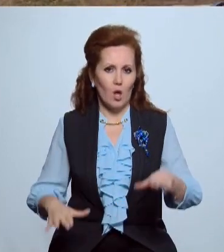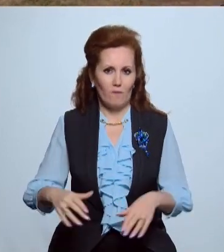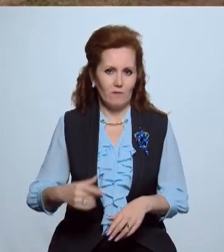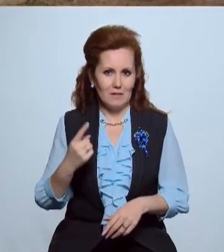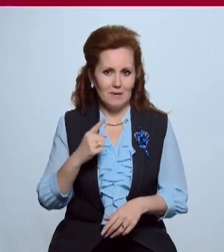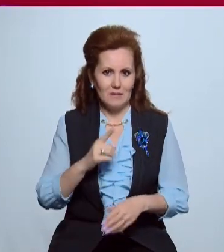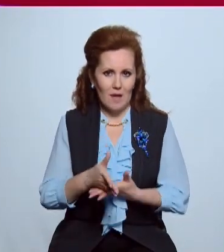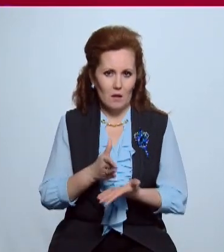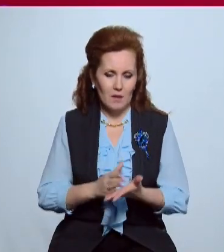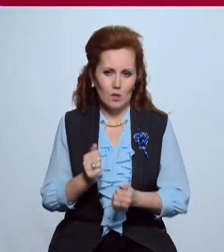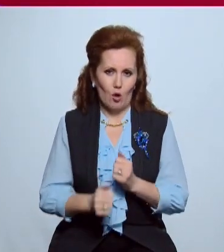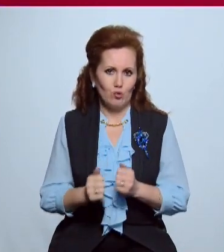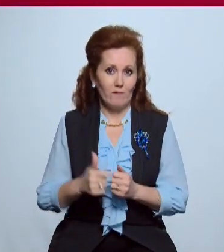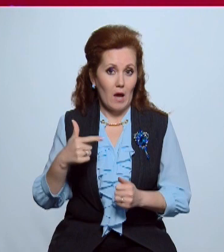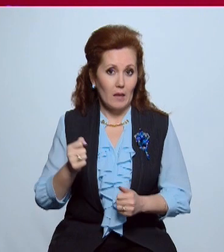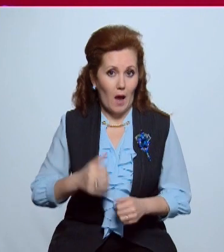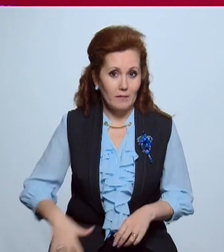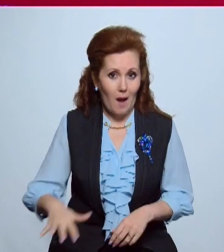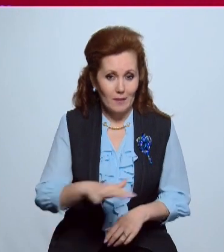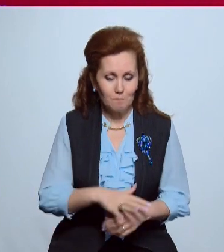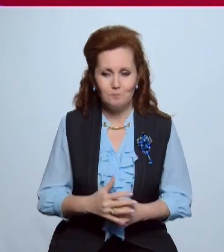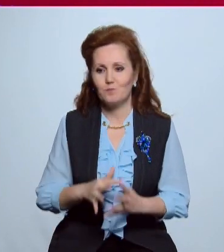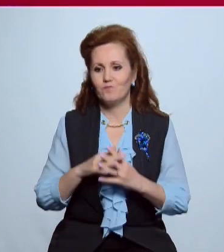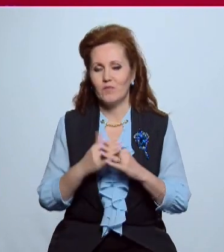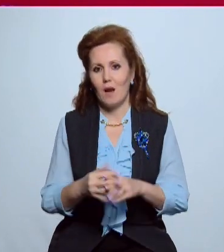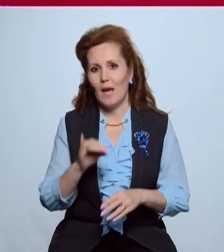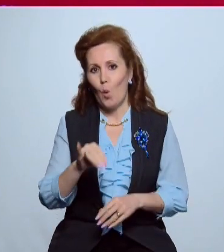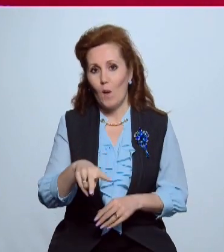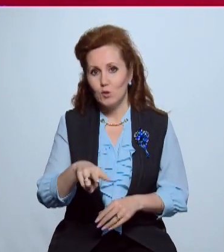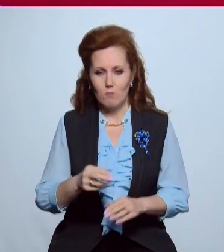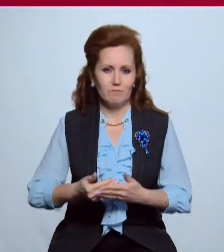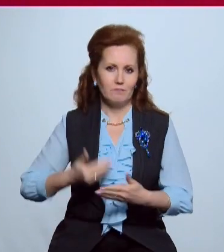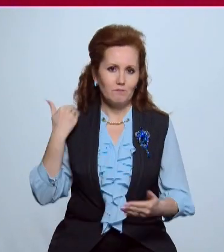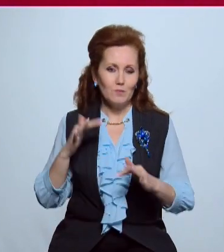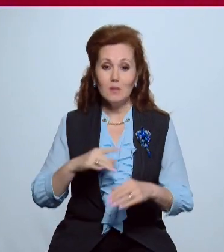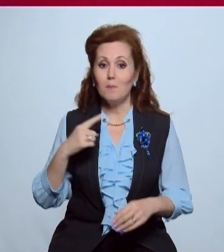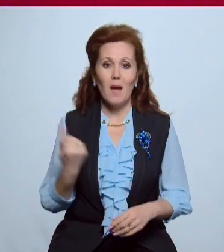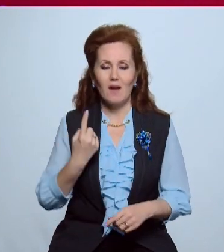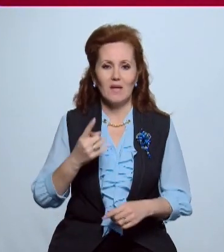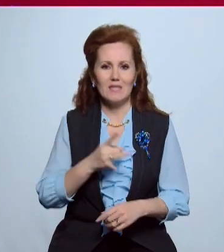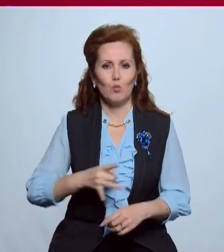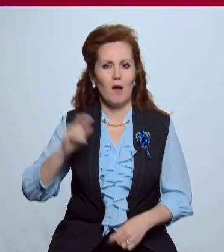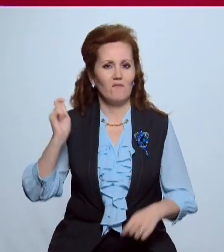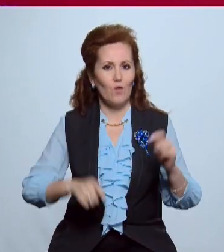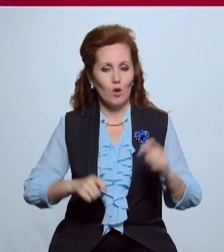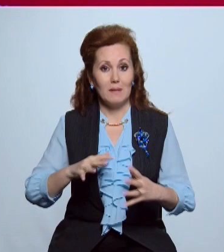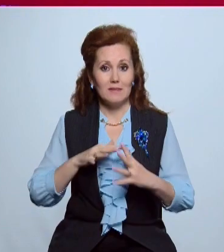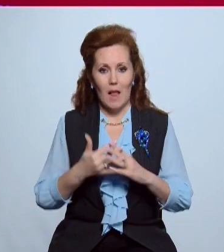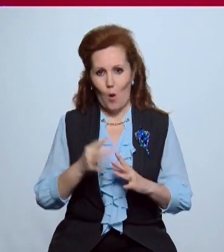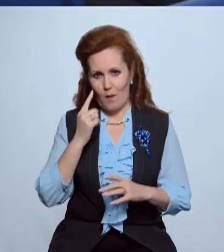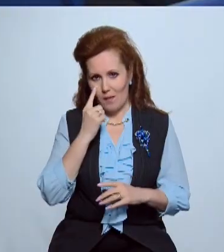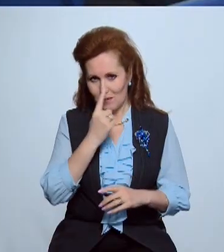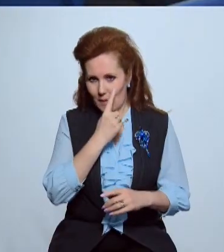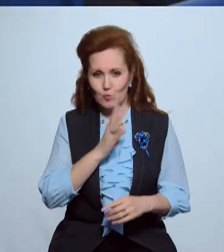гектара. А в селе Июльском накануне прошел первый республиканский форум «Село глазами